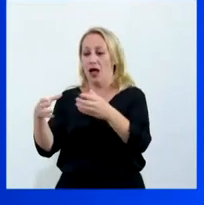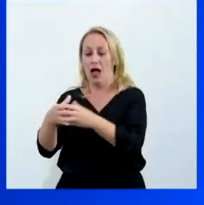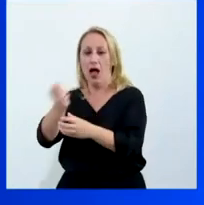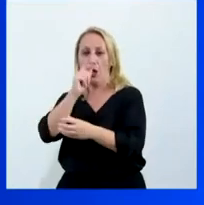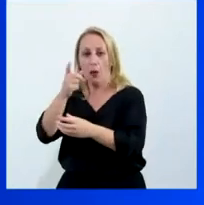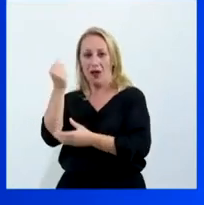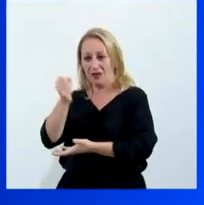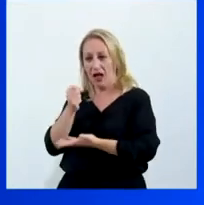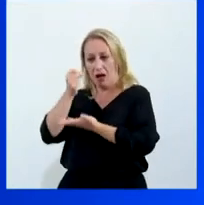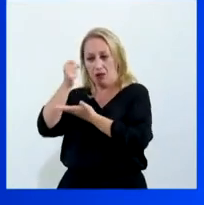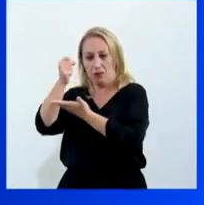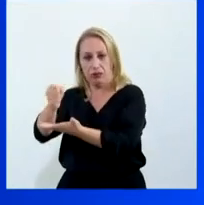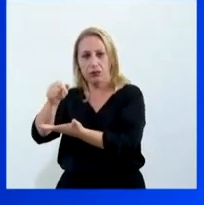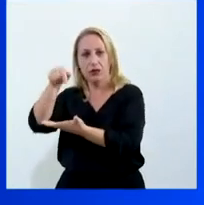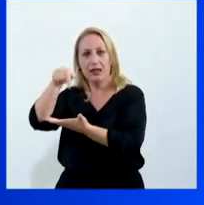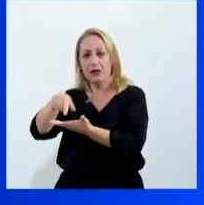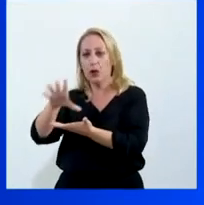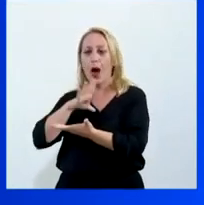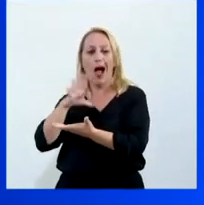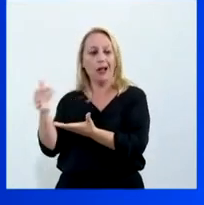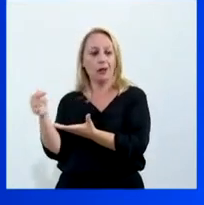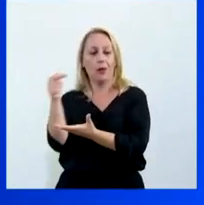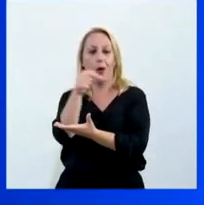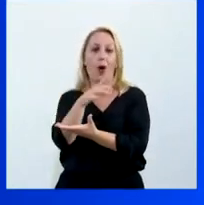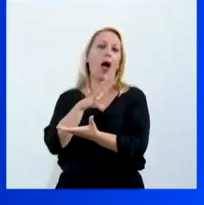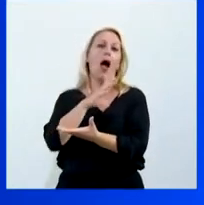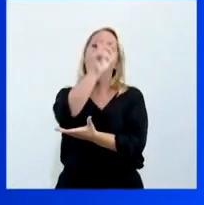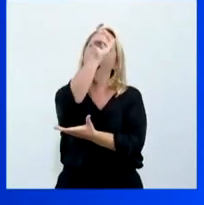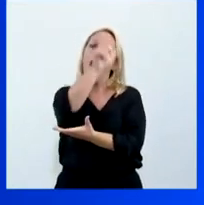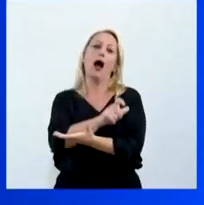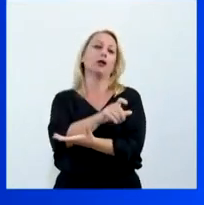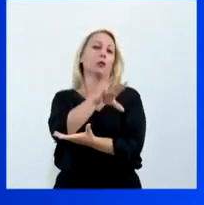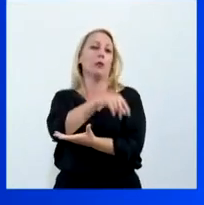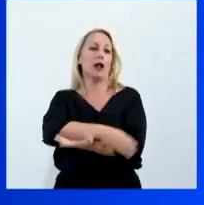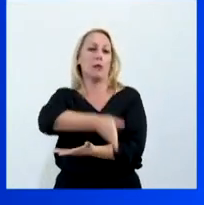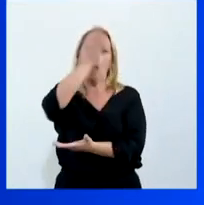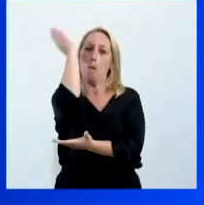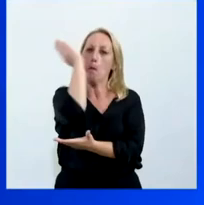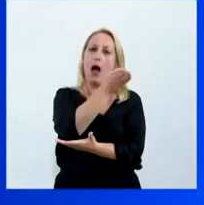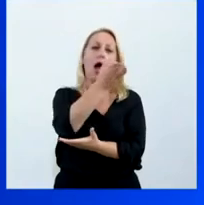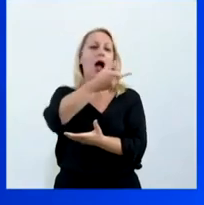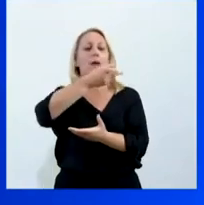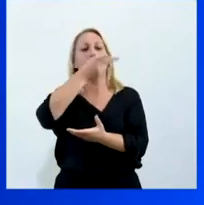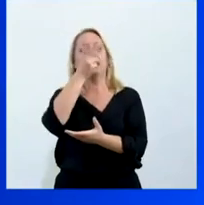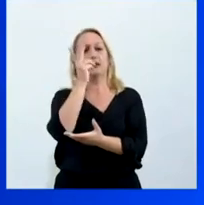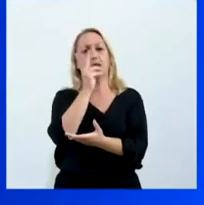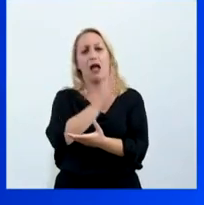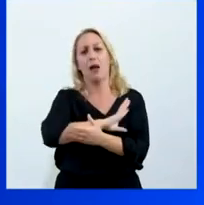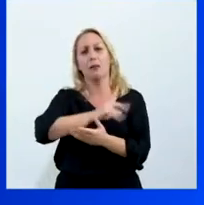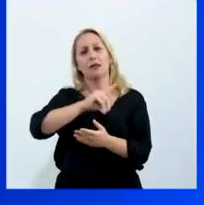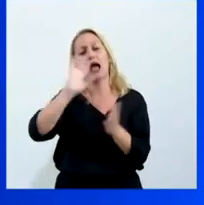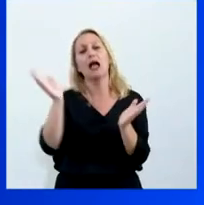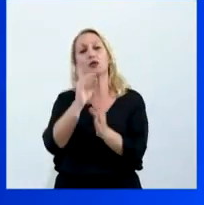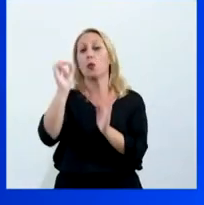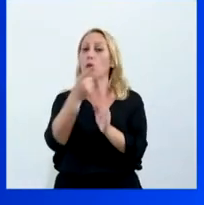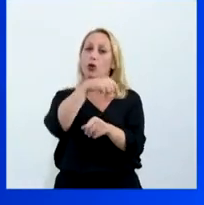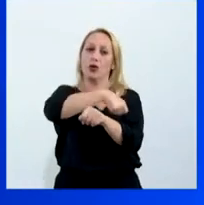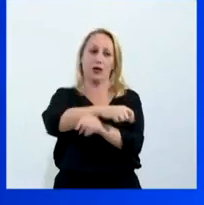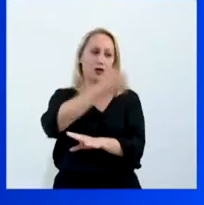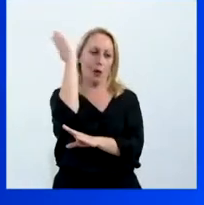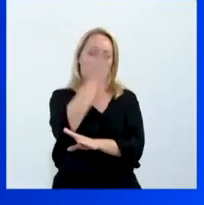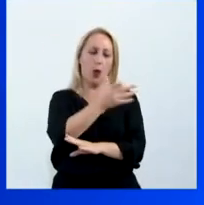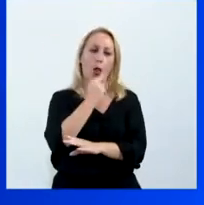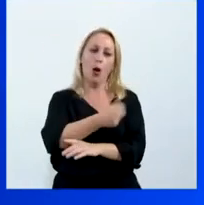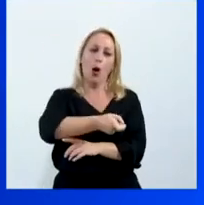σχετίζονται με πρόσωπα τα οποία έχουν καταδικαστεί έστω και πρωτόδικα για τα εγκλήματα τα